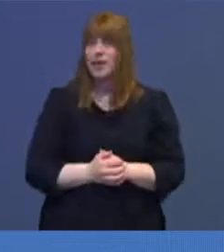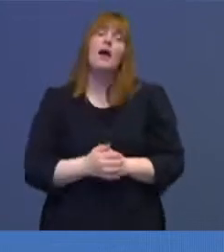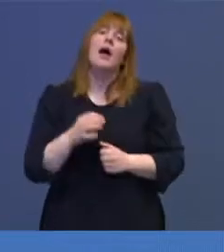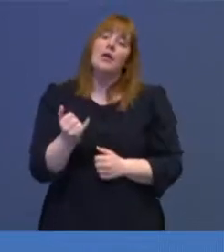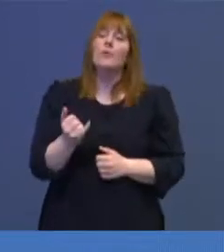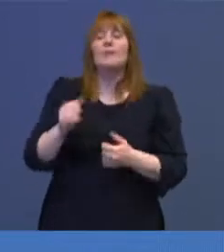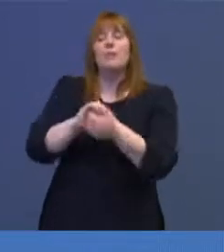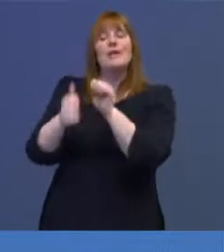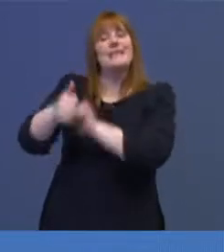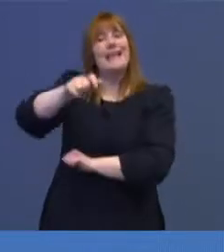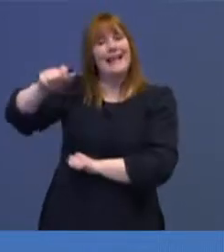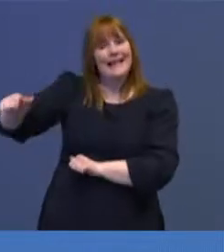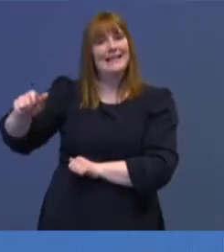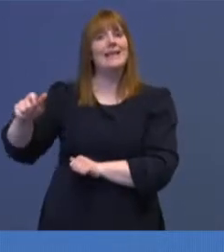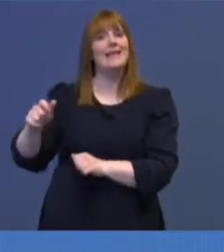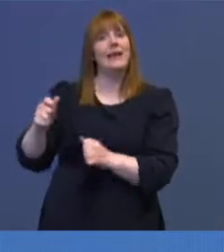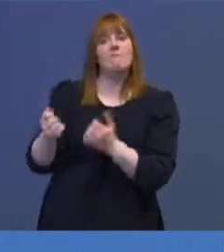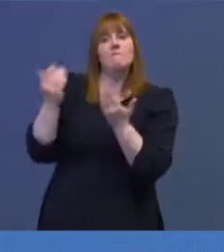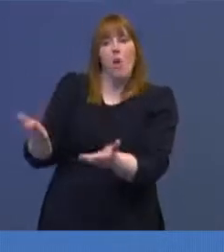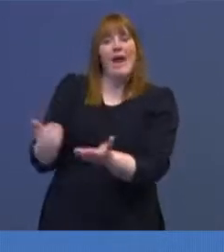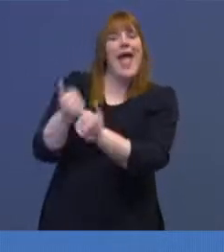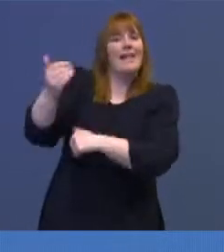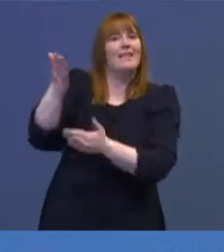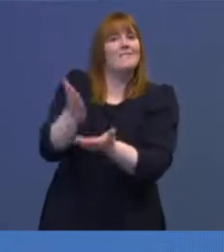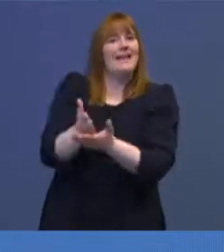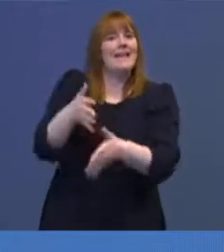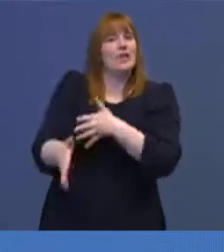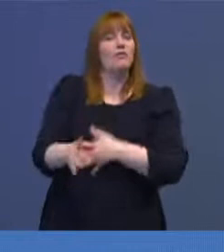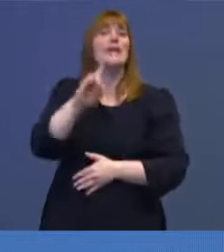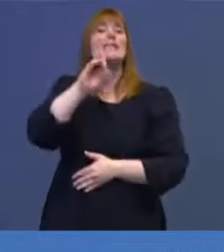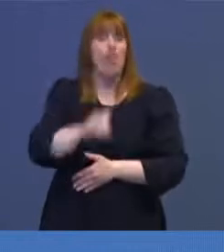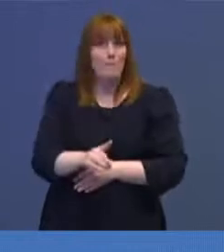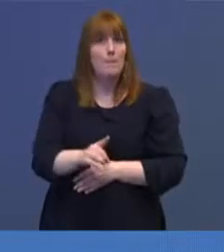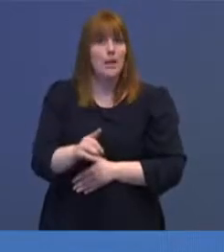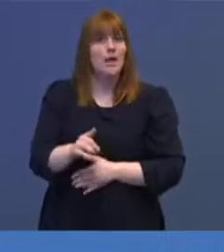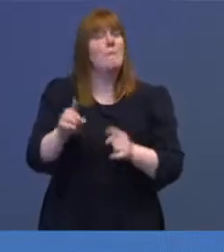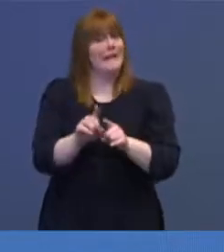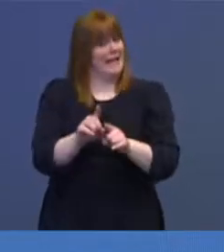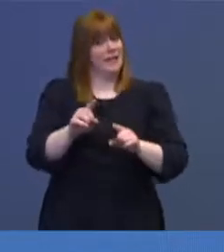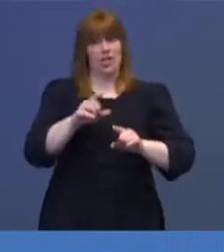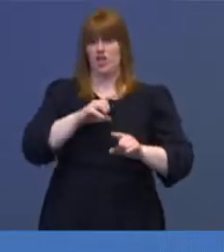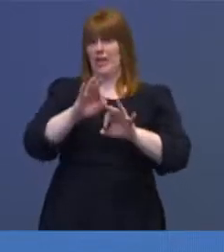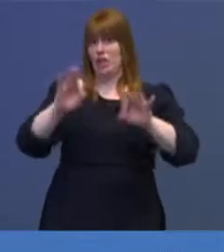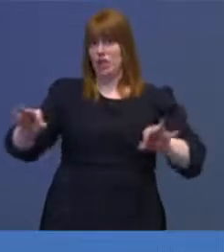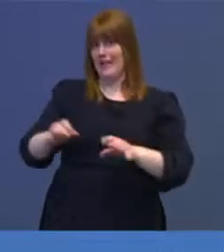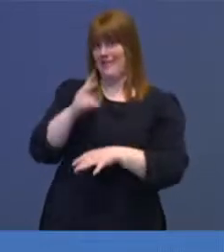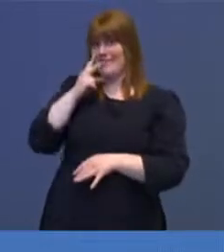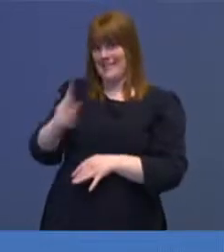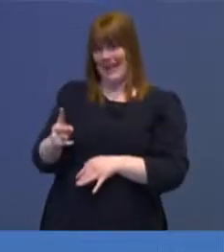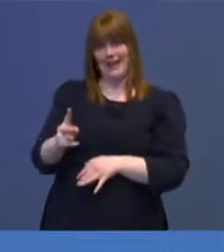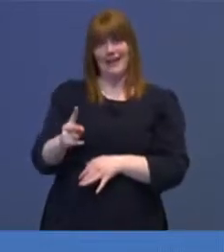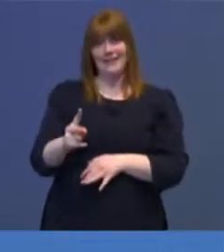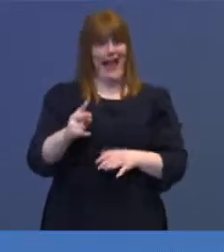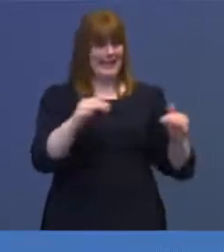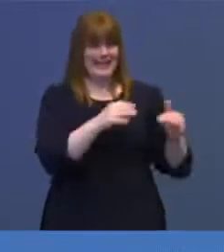benevnelser etter at det har vært et tribunal og en dom. Men jeg synes det ganske tydelig at det vi ser krigsforbrytelser, og de har et politisk ansvar, de har et militært